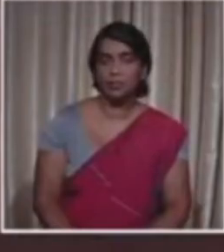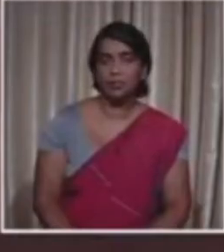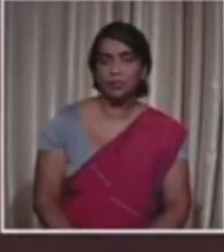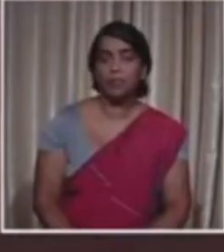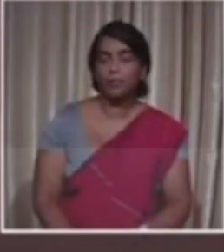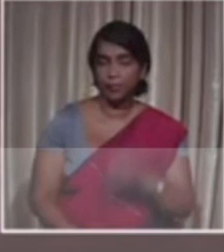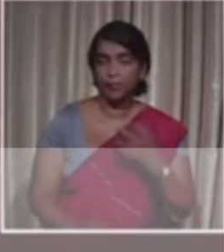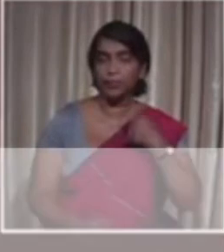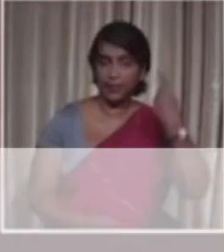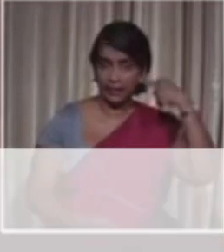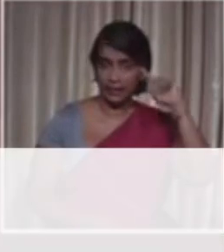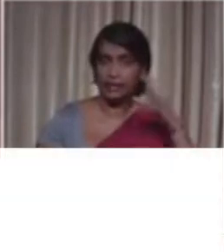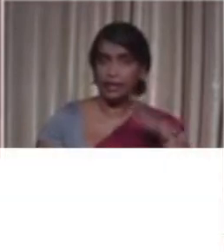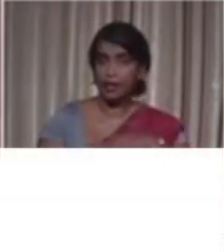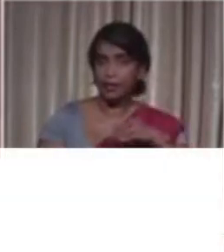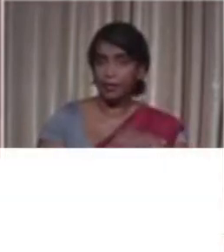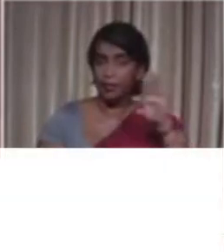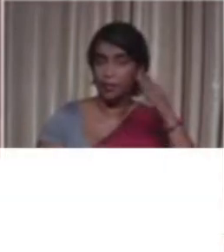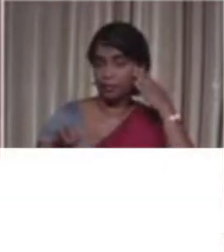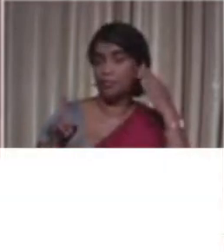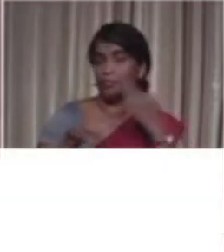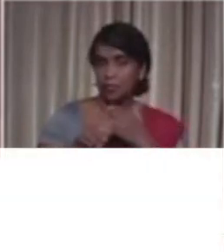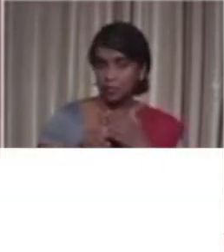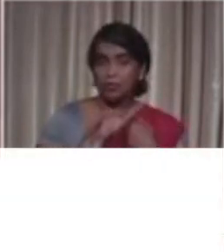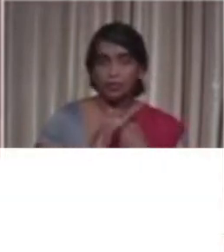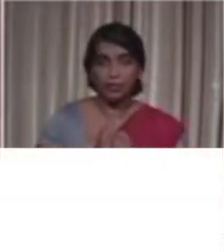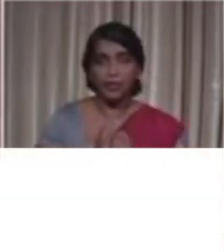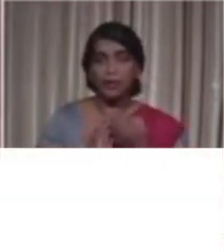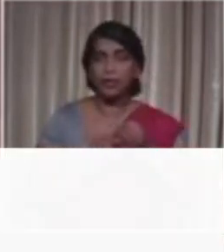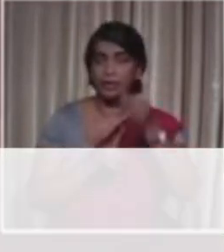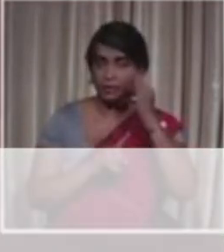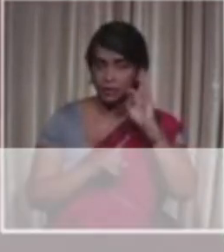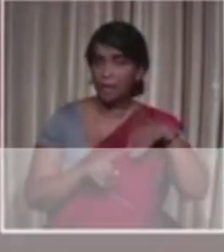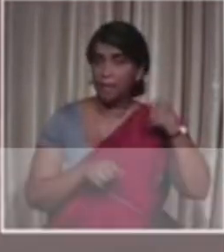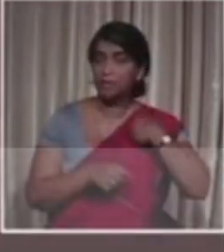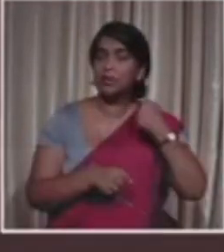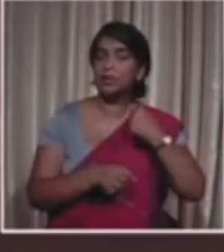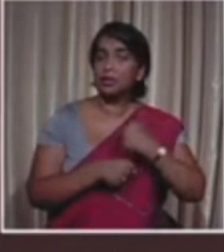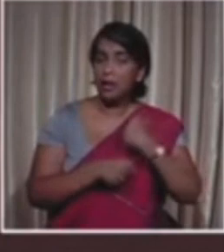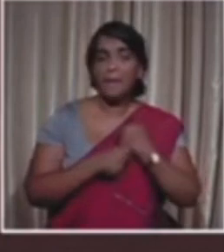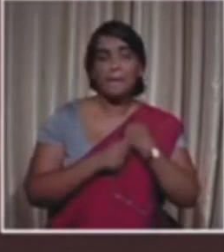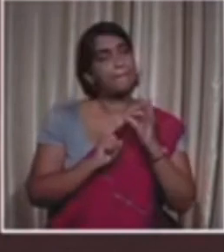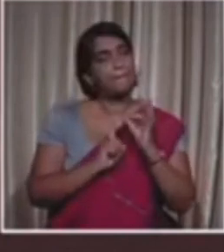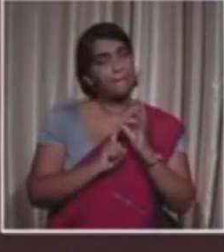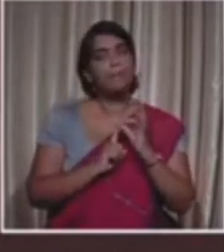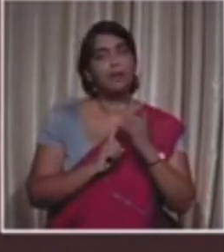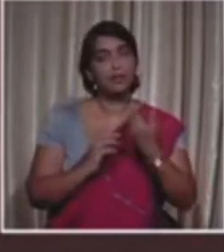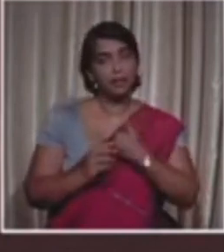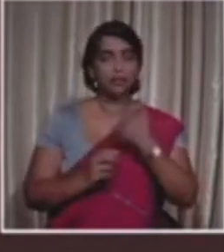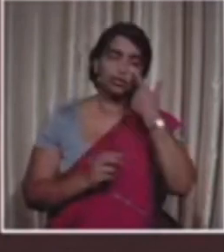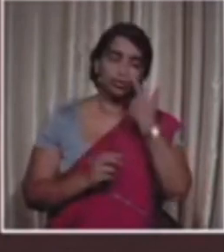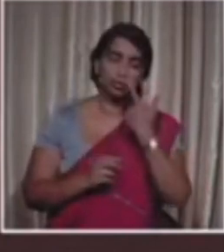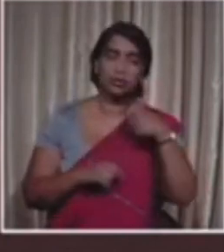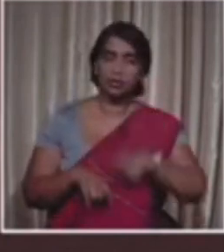මුලින්ම ඊයේ රම්බුක්කනදී ඇති වූ සිද්ධිය පිළිබඳව අධිකාරී ජනාධිපතිතුමා ප්‍රමුඛ රජයේත් පෞද්ගලිකව මගේත් කනගාටුව